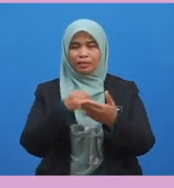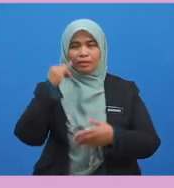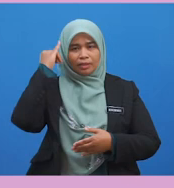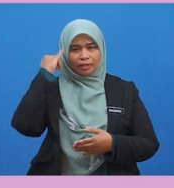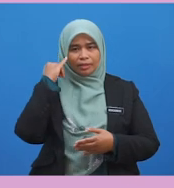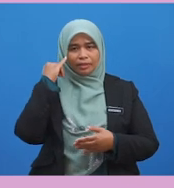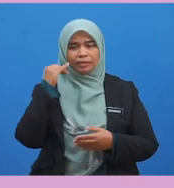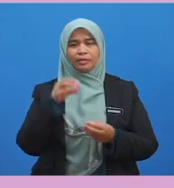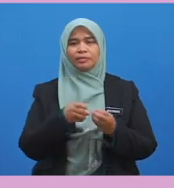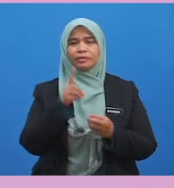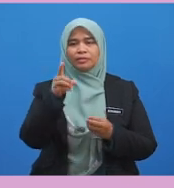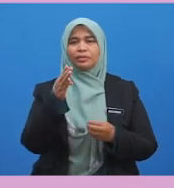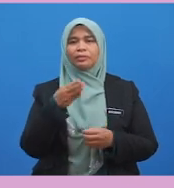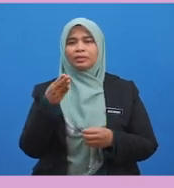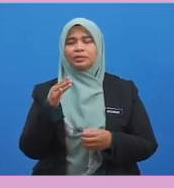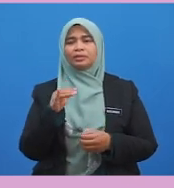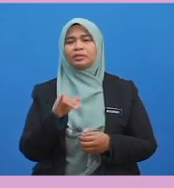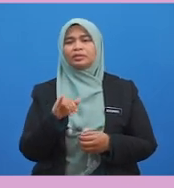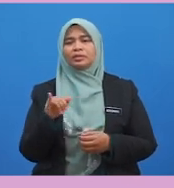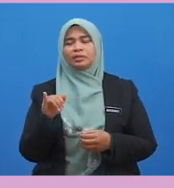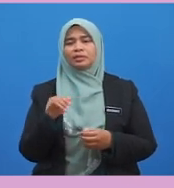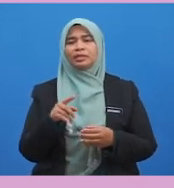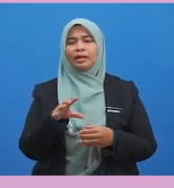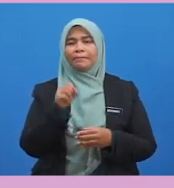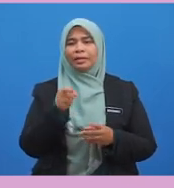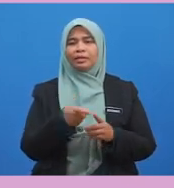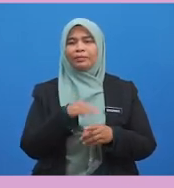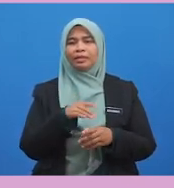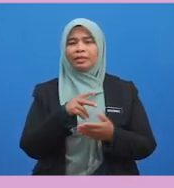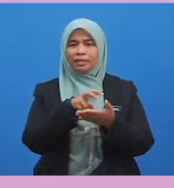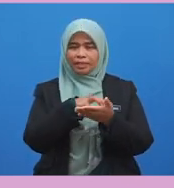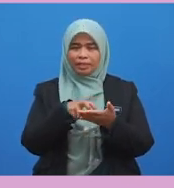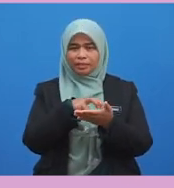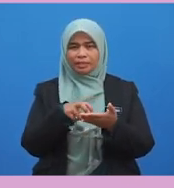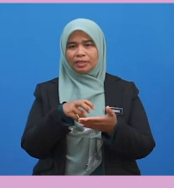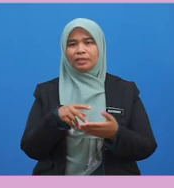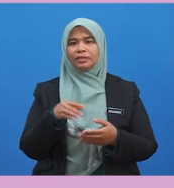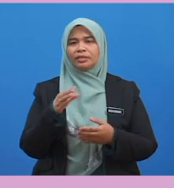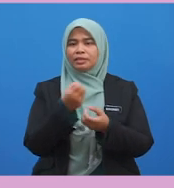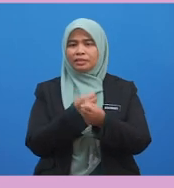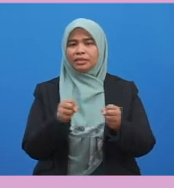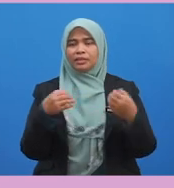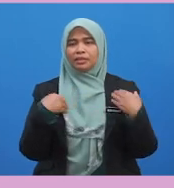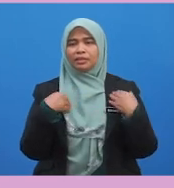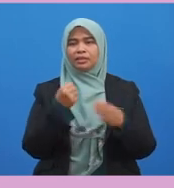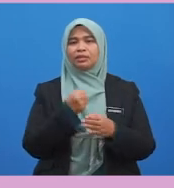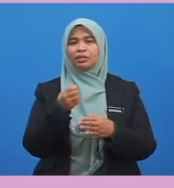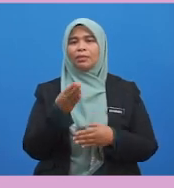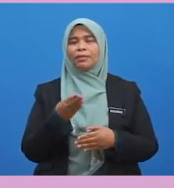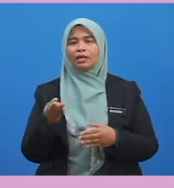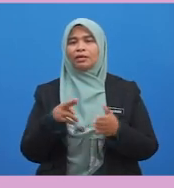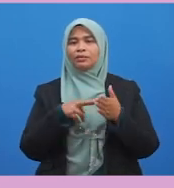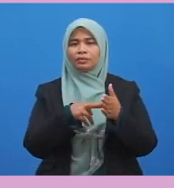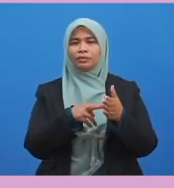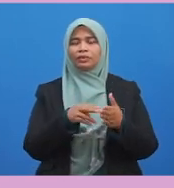Lakaran idea yang pertama biasanya diambil daripada kajian produk sedia ada atau